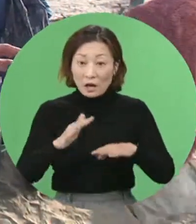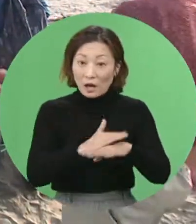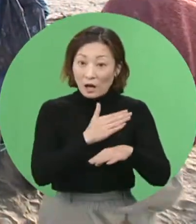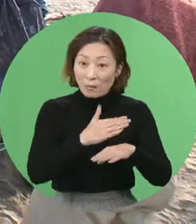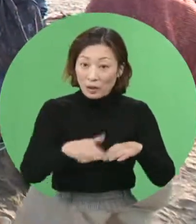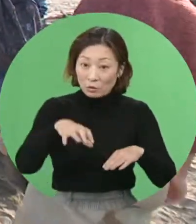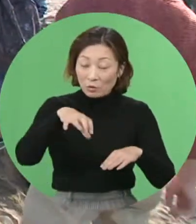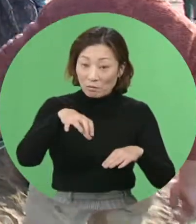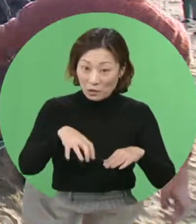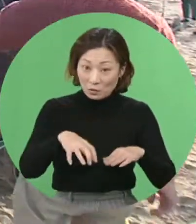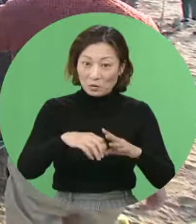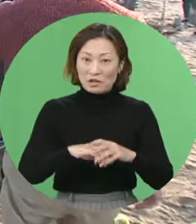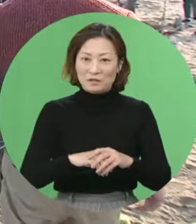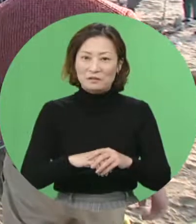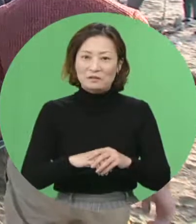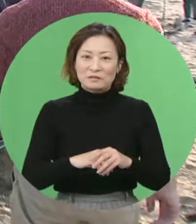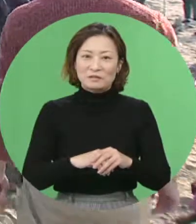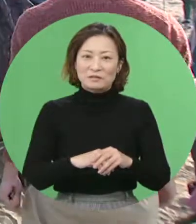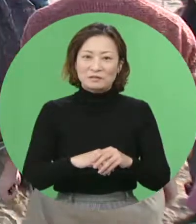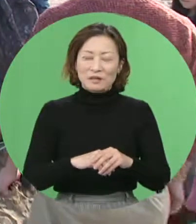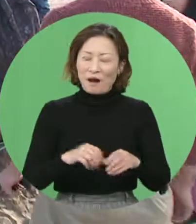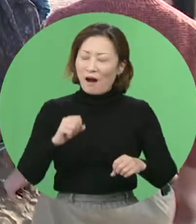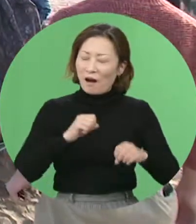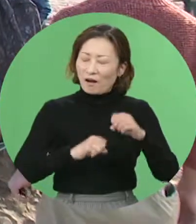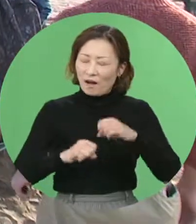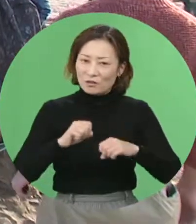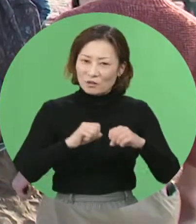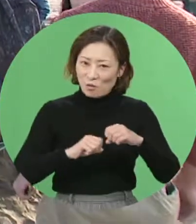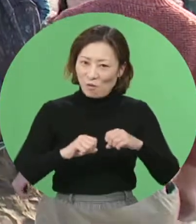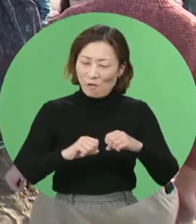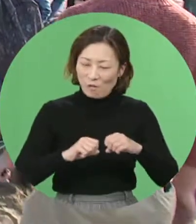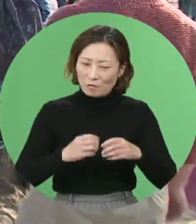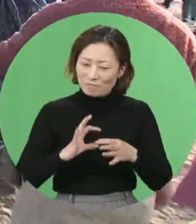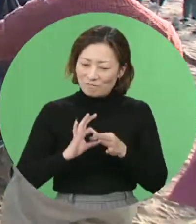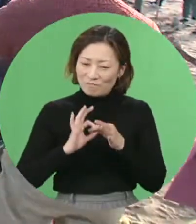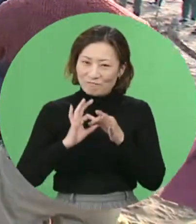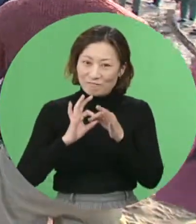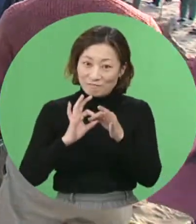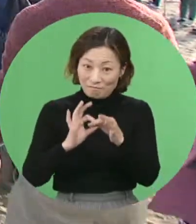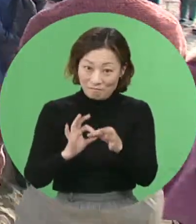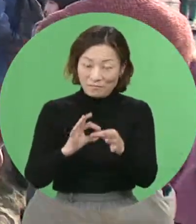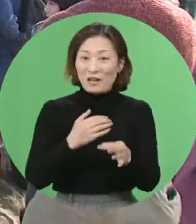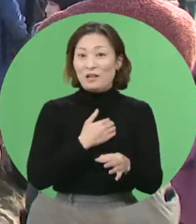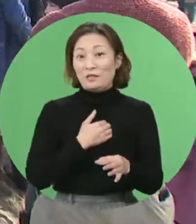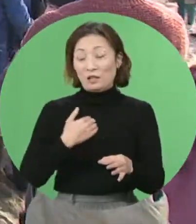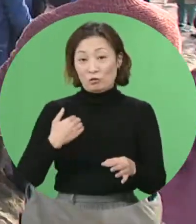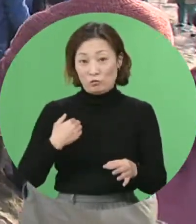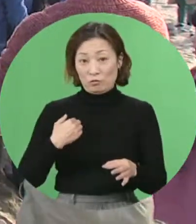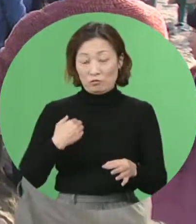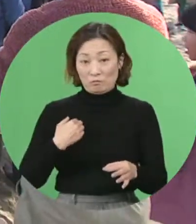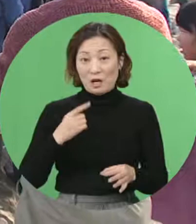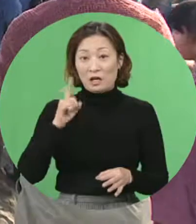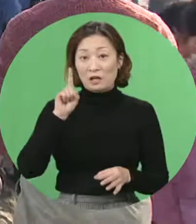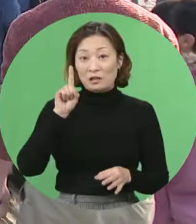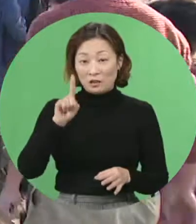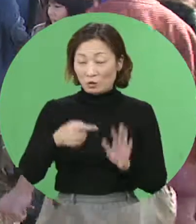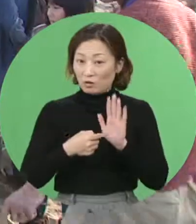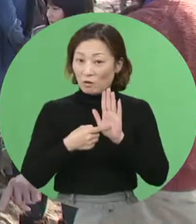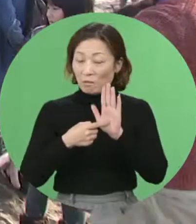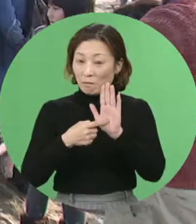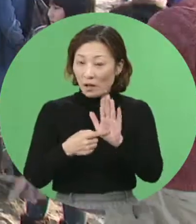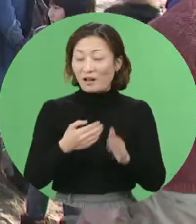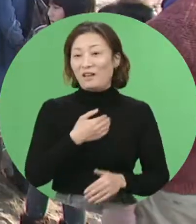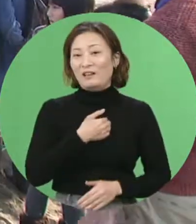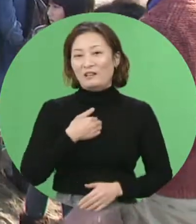何らかのこう活動を続けていく一つのこうシンボルになったら